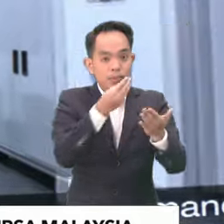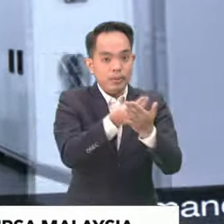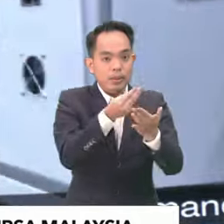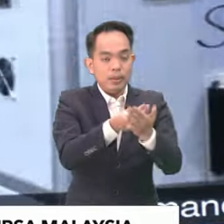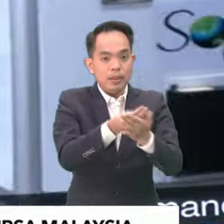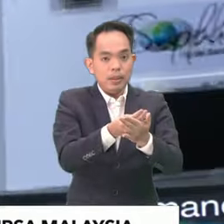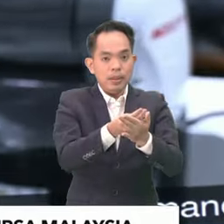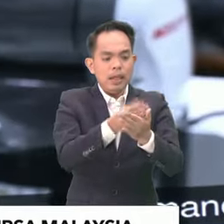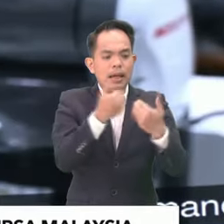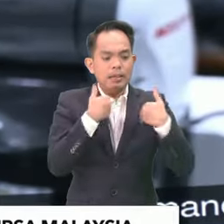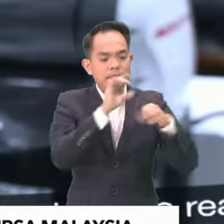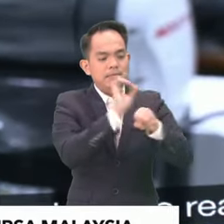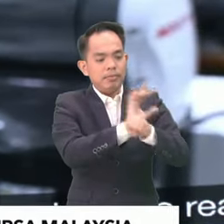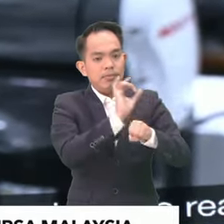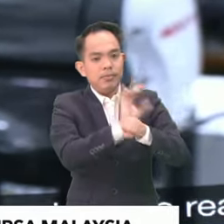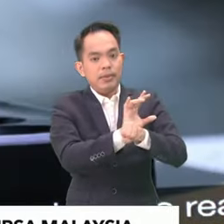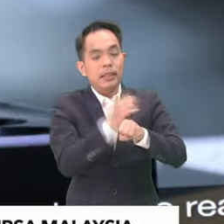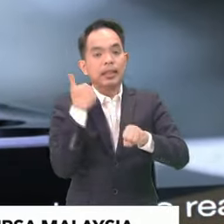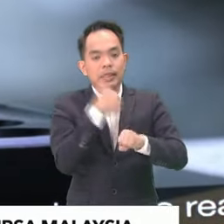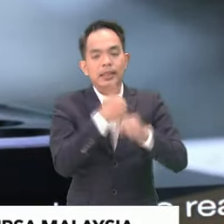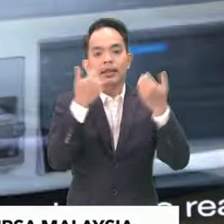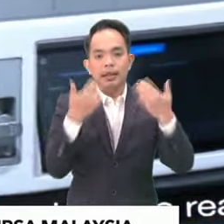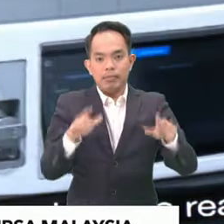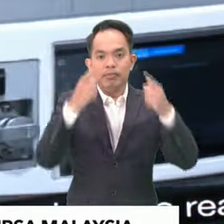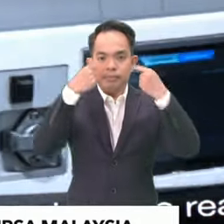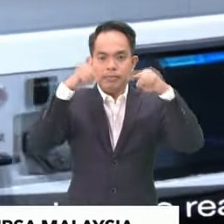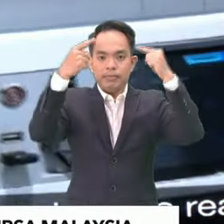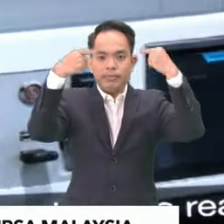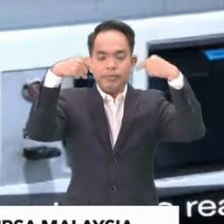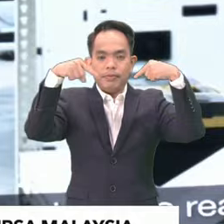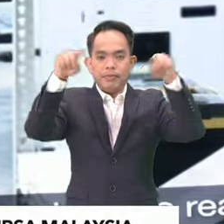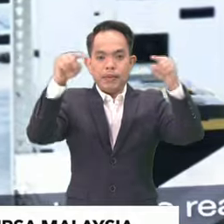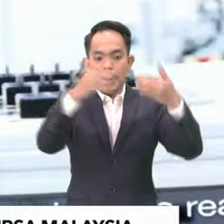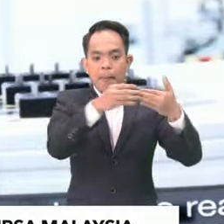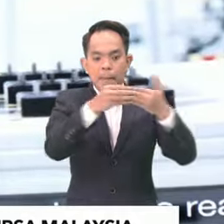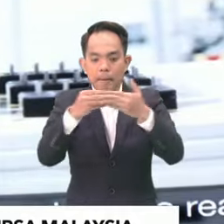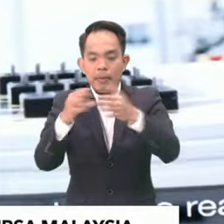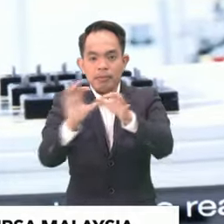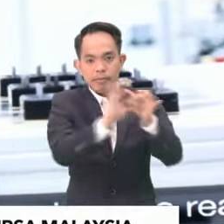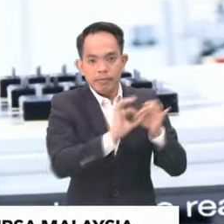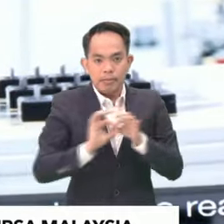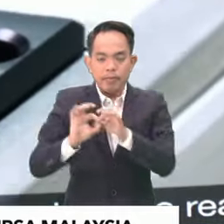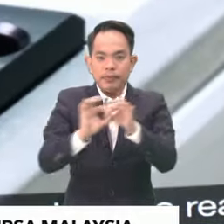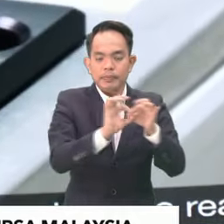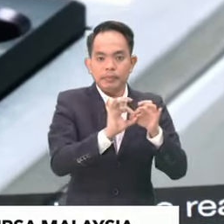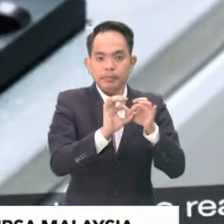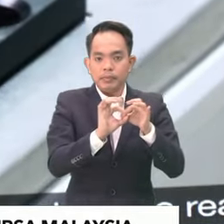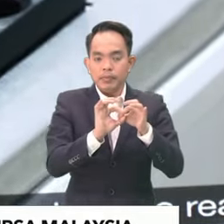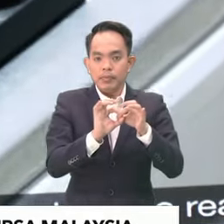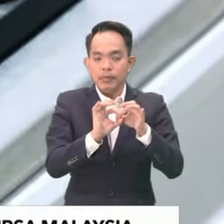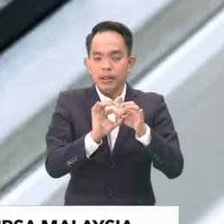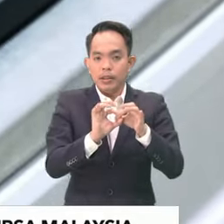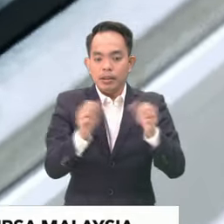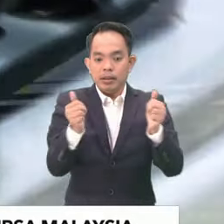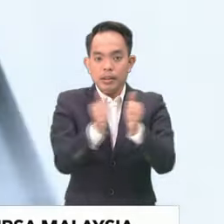sumber nasihat semua, kita telah berjaya membimbing, bekerjasama, kolaborasi dengan